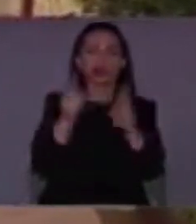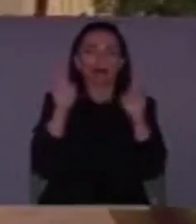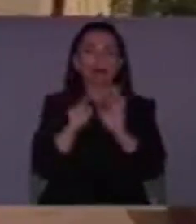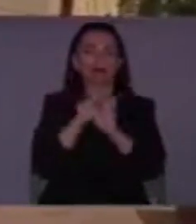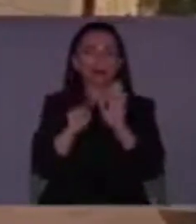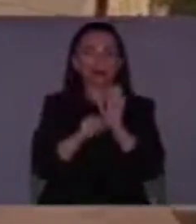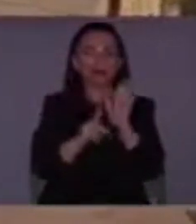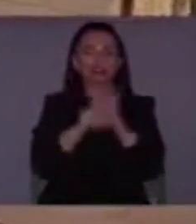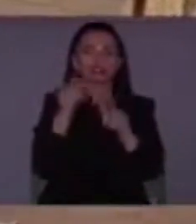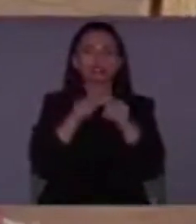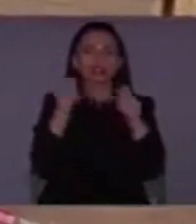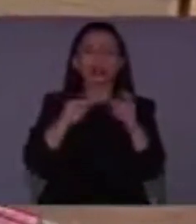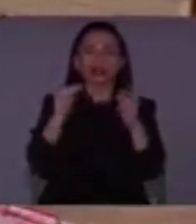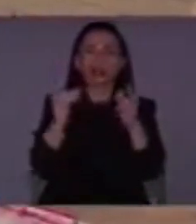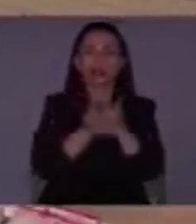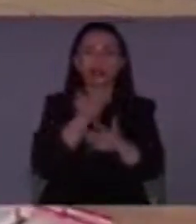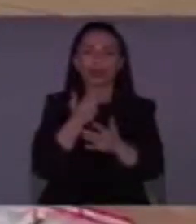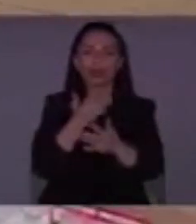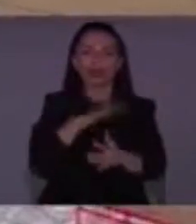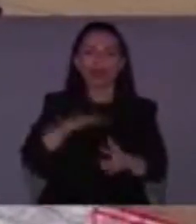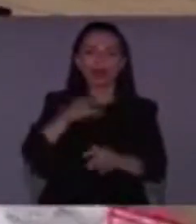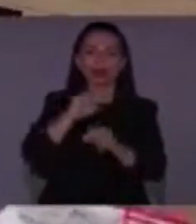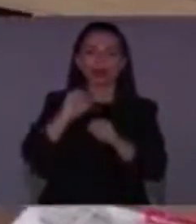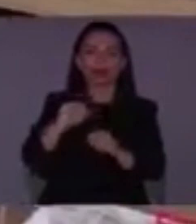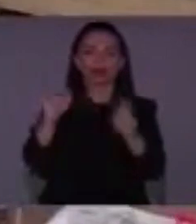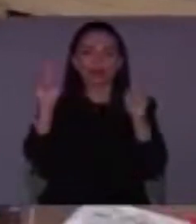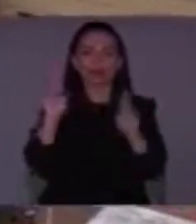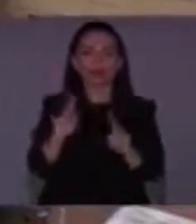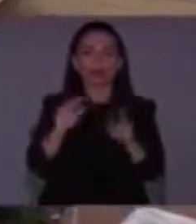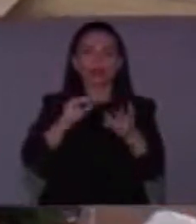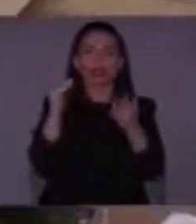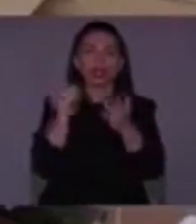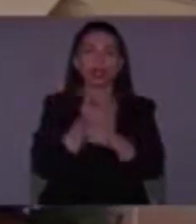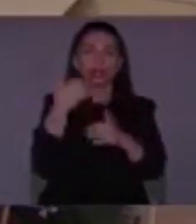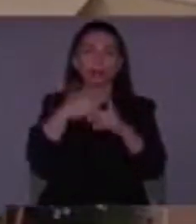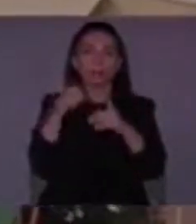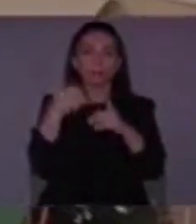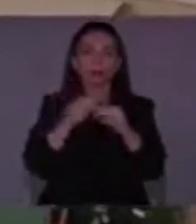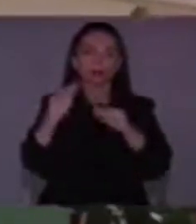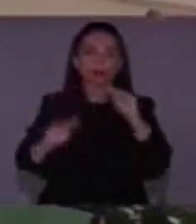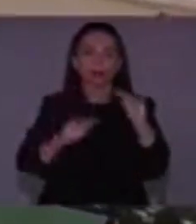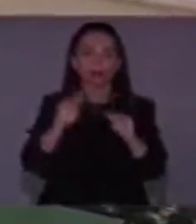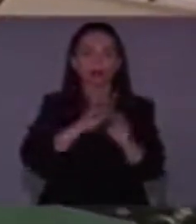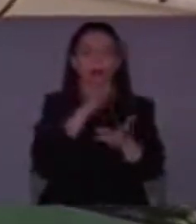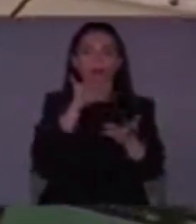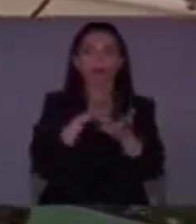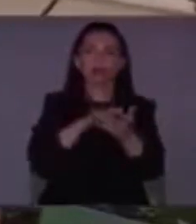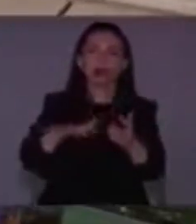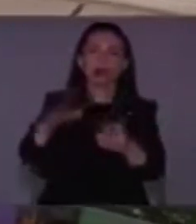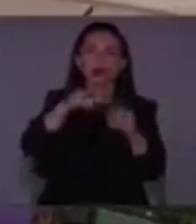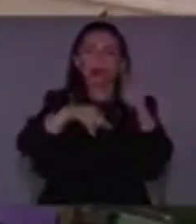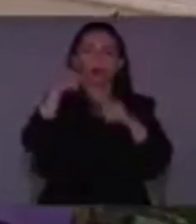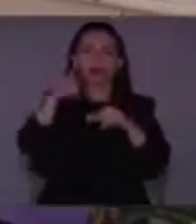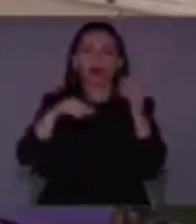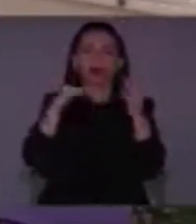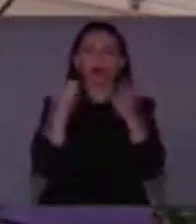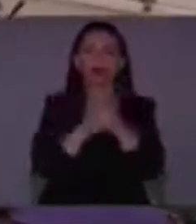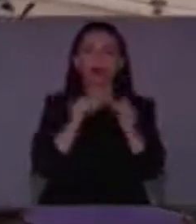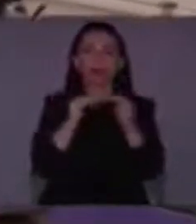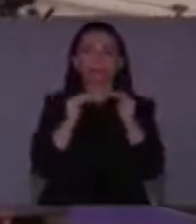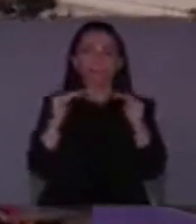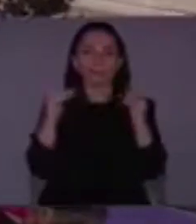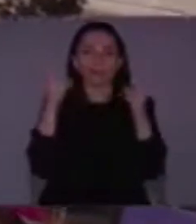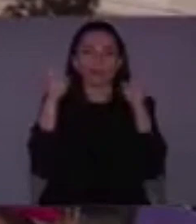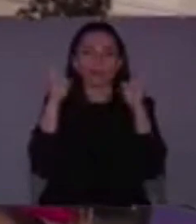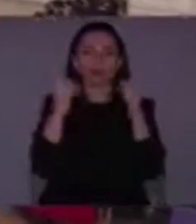სტანდარტი, შევქმნით ახალი გარემოს დაცვითი სტანდარტი, გავაშენეთ ახალი სკვერები და პარკები, ქალაქის მასშტაბით ავაშენეთ ახალი საბავშვო ბაღები